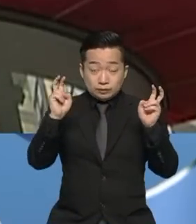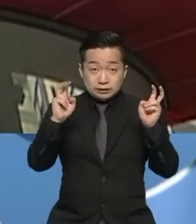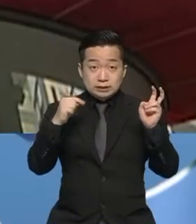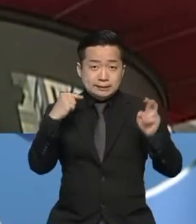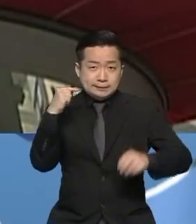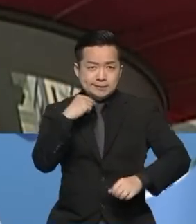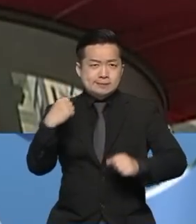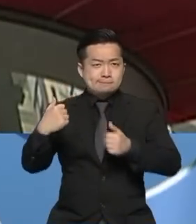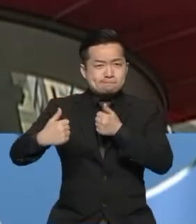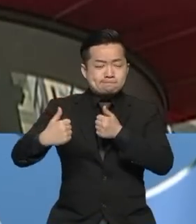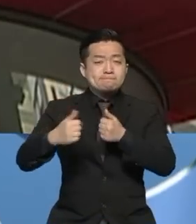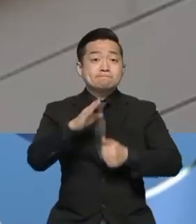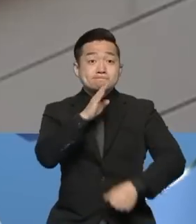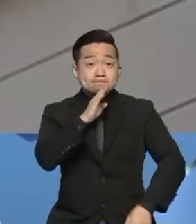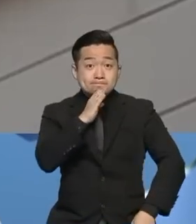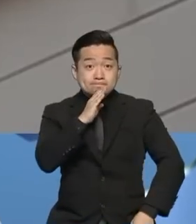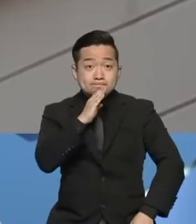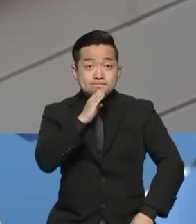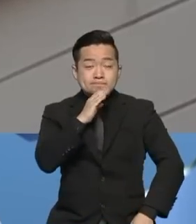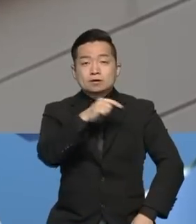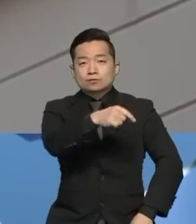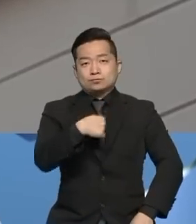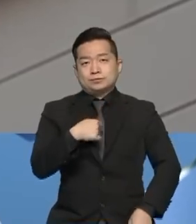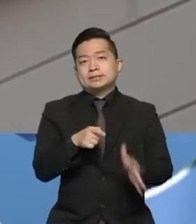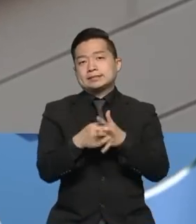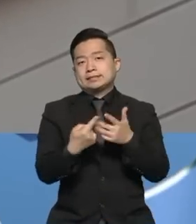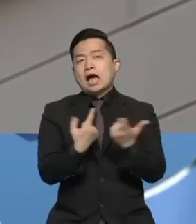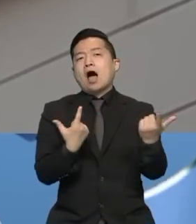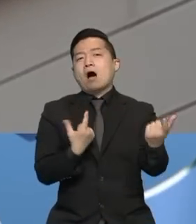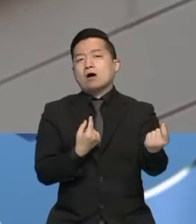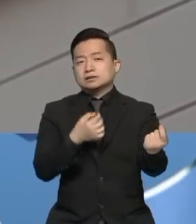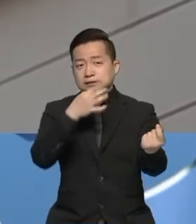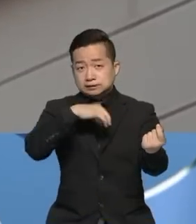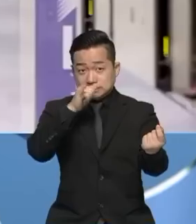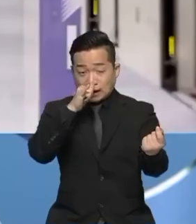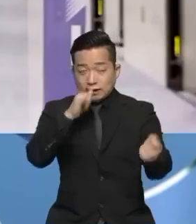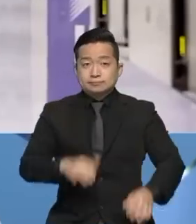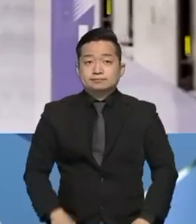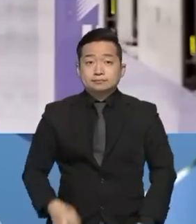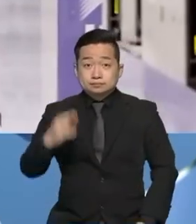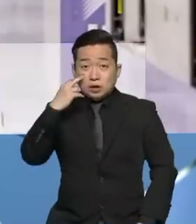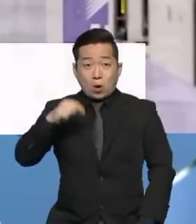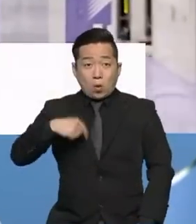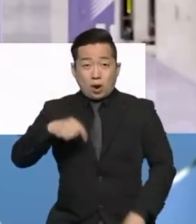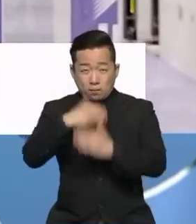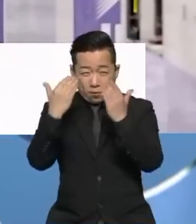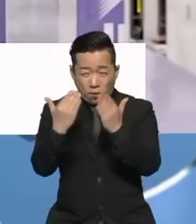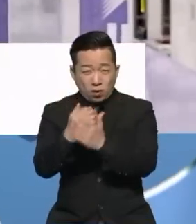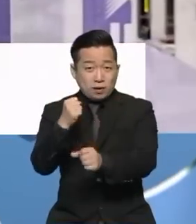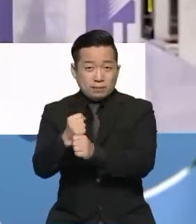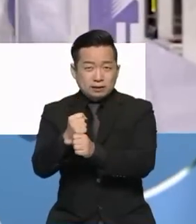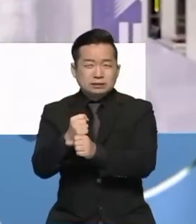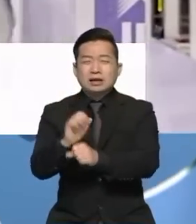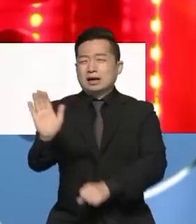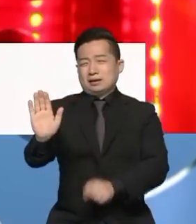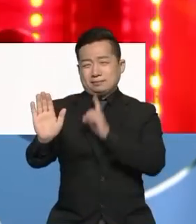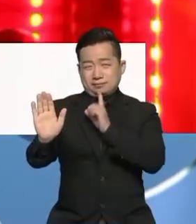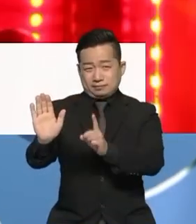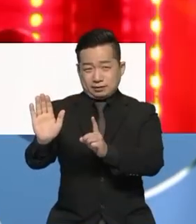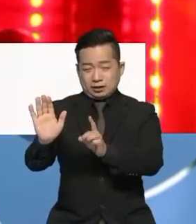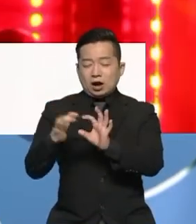강력한 경쟁업체지만 우리와 이해를 같이 하는 부분이 있는 거죠. 미국도 혼자 모든 걸 다 만들겠다는 게